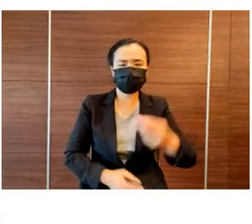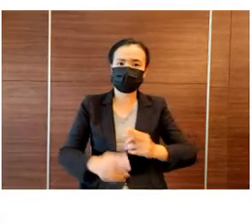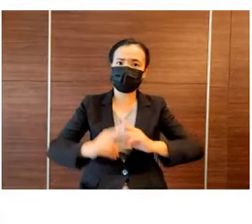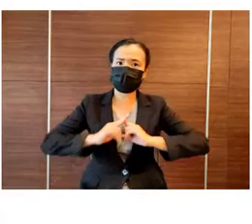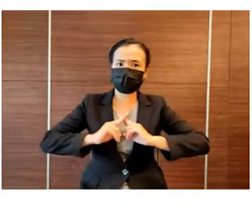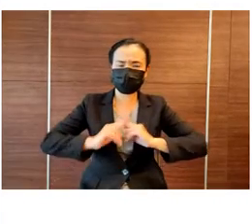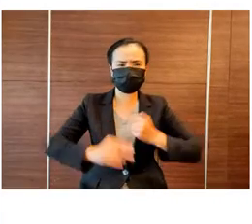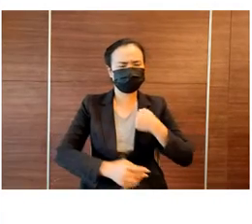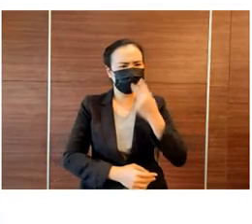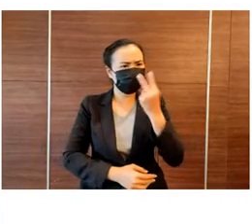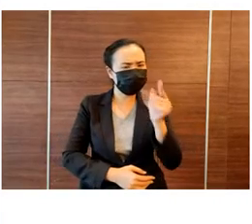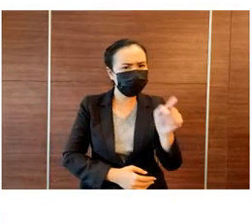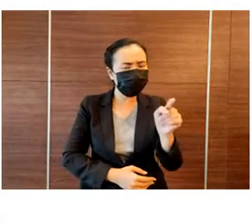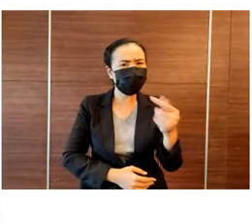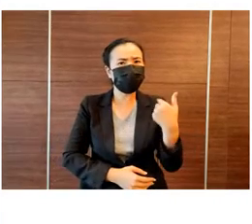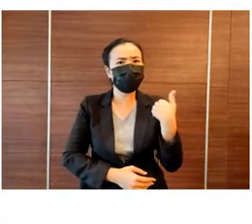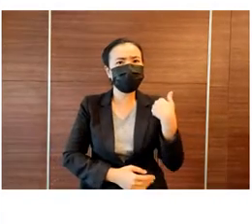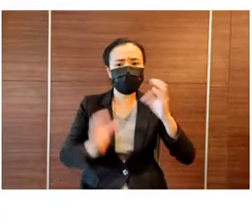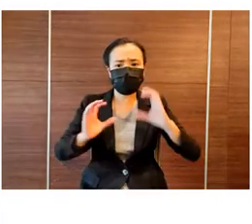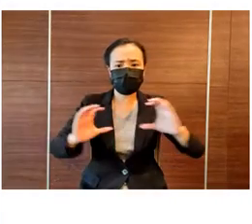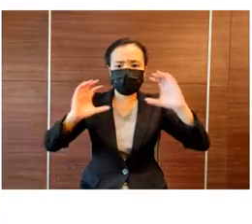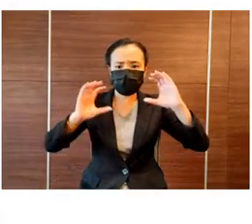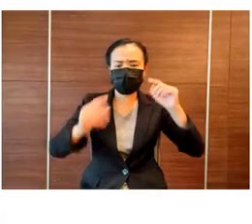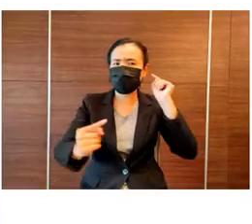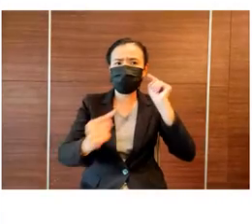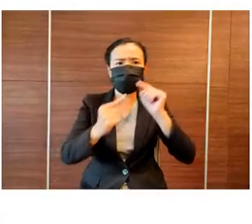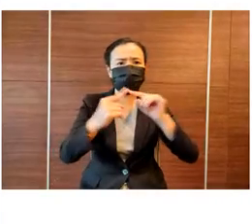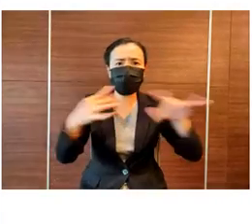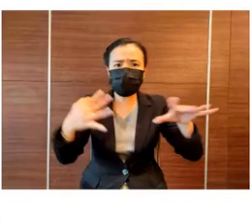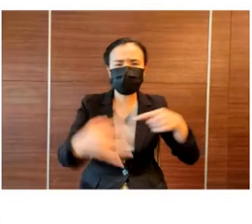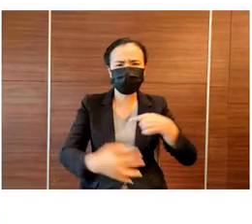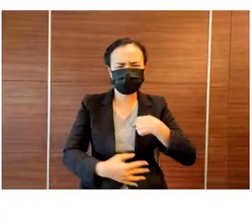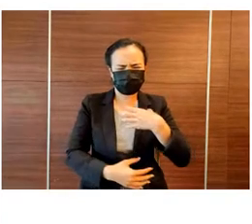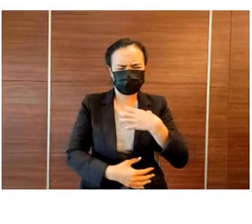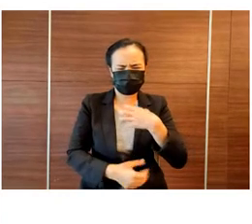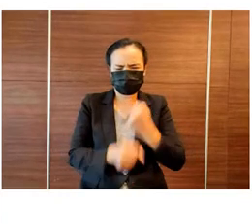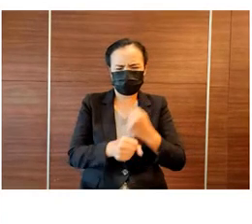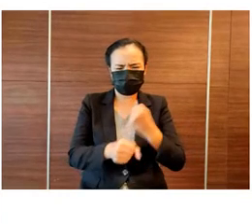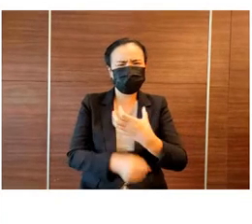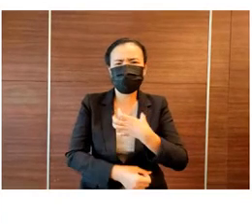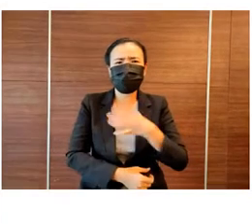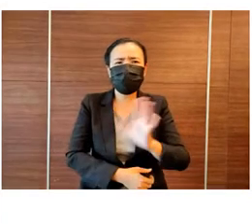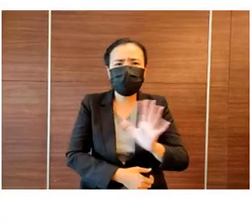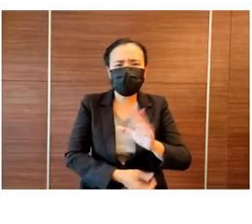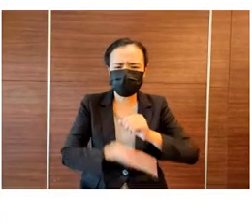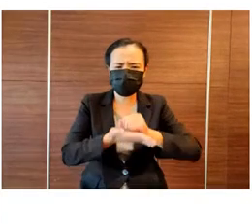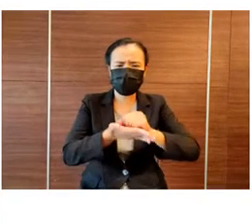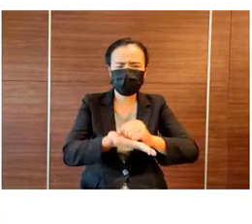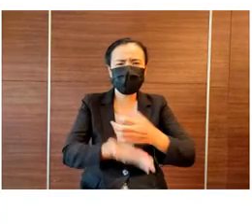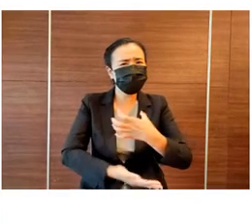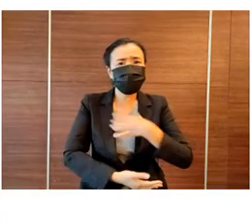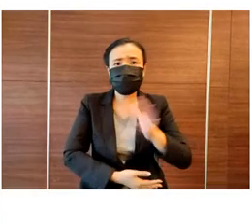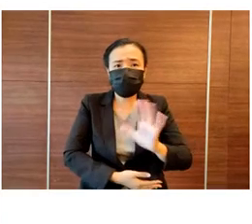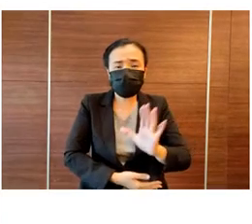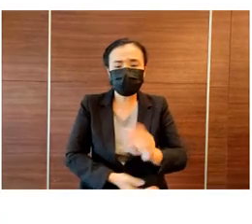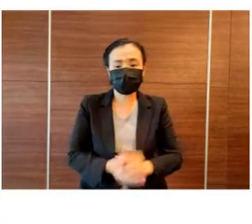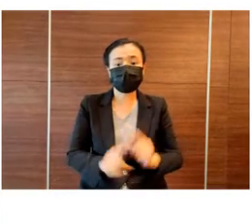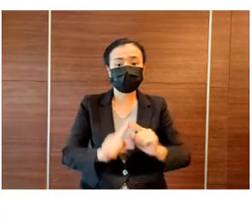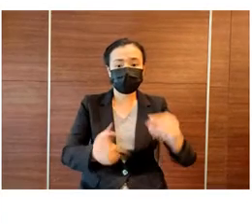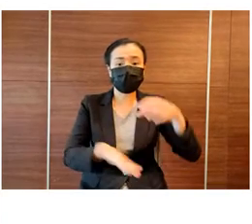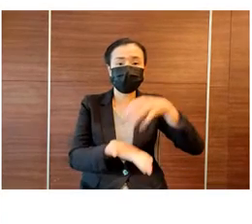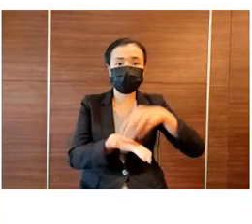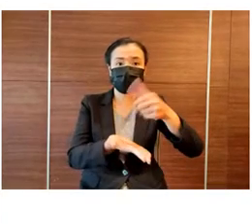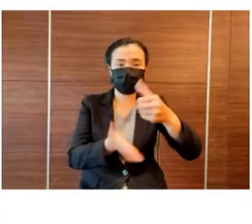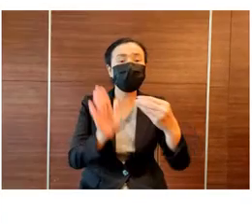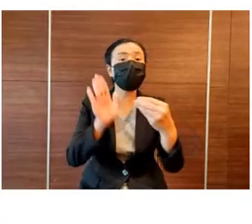นเงี้ยเพราะว่าบางครั้งรัฐก็ไม่ได้ตอบโจทย์ให้เราได้อยากทำในสิ่งที่เราทำหรือบริการหลายๆอย่างนะครับแต่โชคดีหน่อย